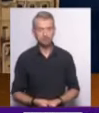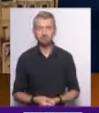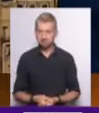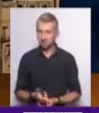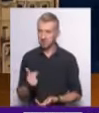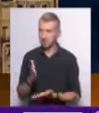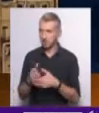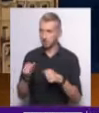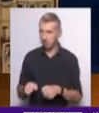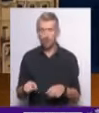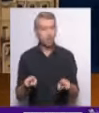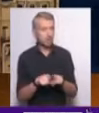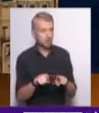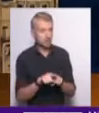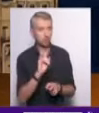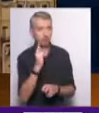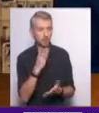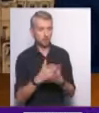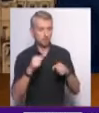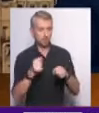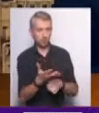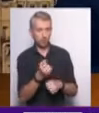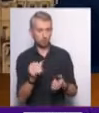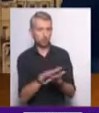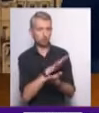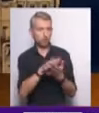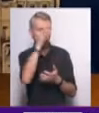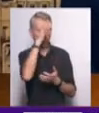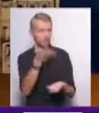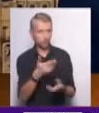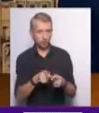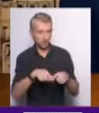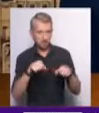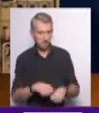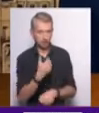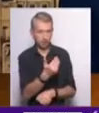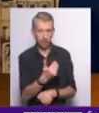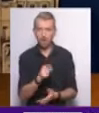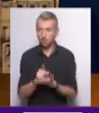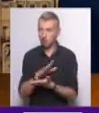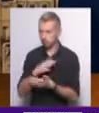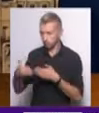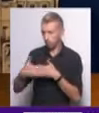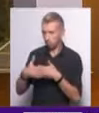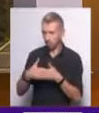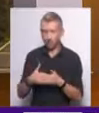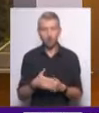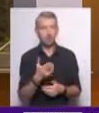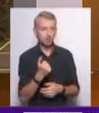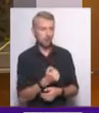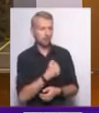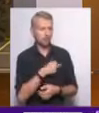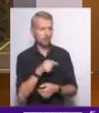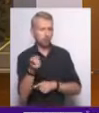право. Так само дитина має право отримати безкоштовну освіту. Це є право. Так, і вона має бути доступна. І, на жаль, на цьому маніпулюють, на жаль, на